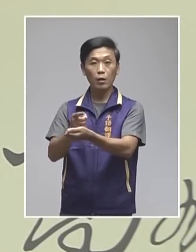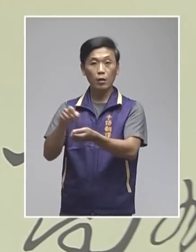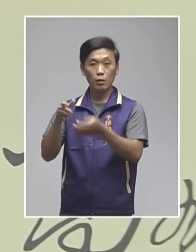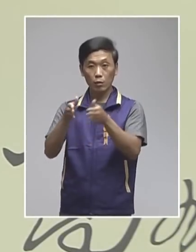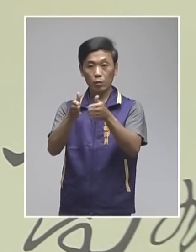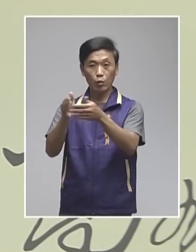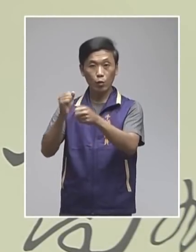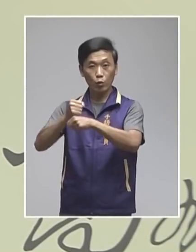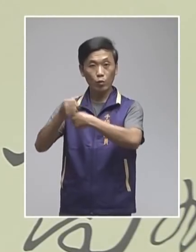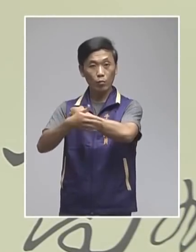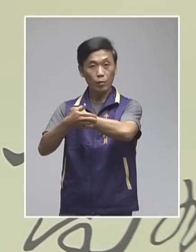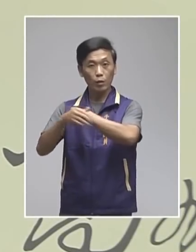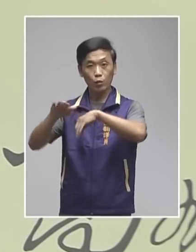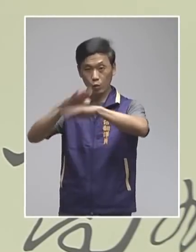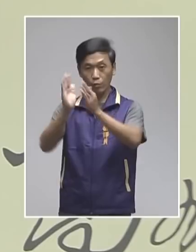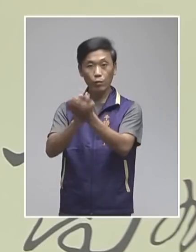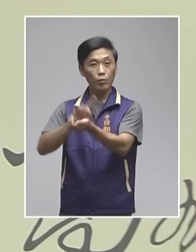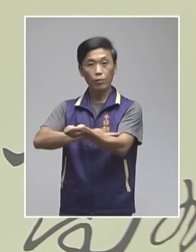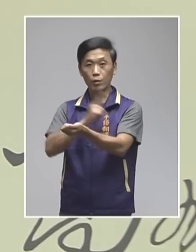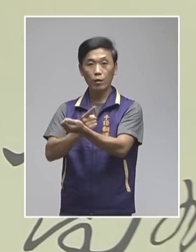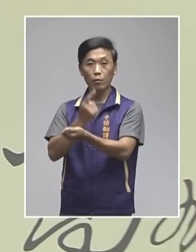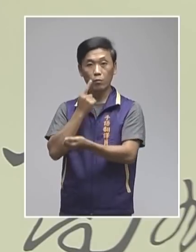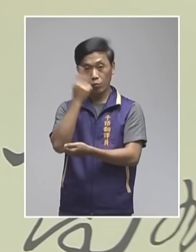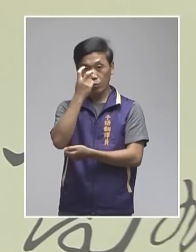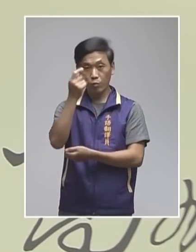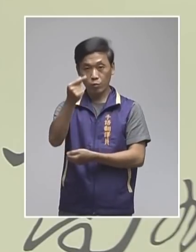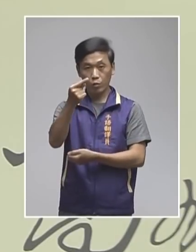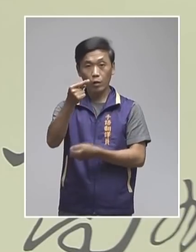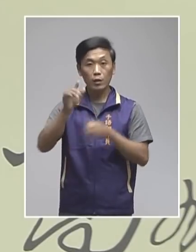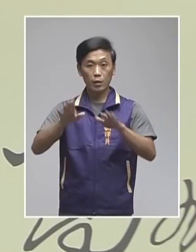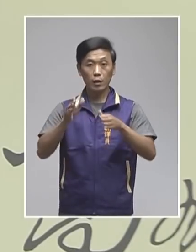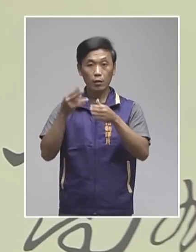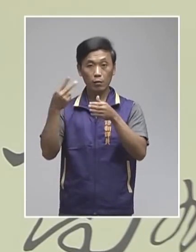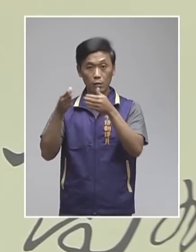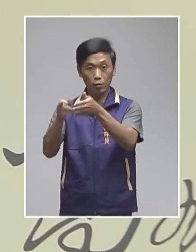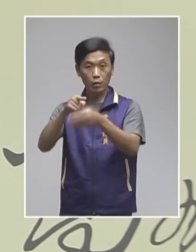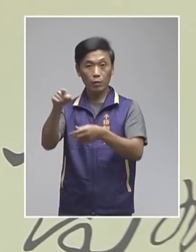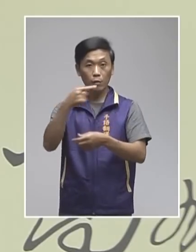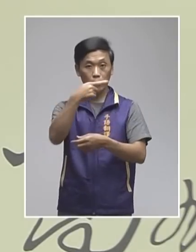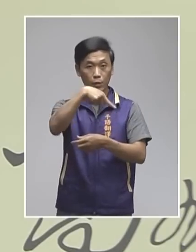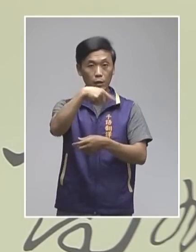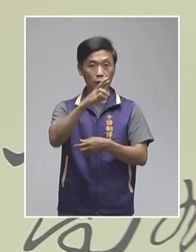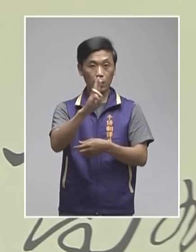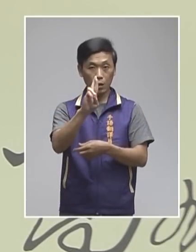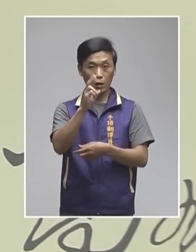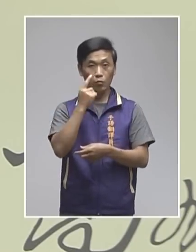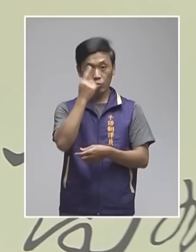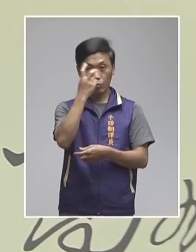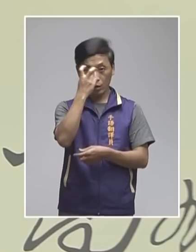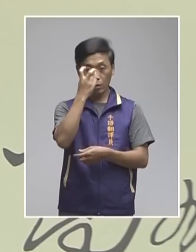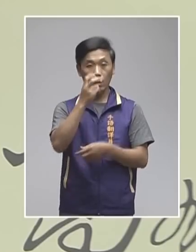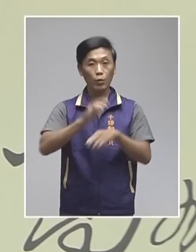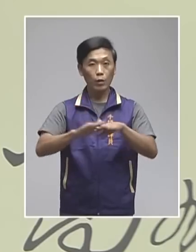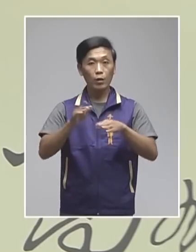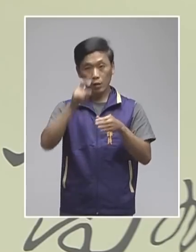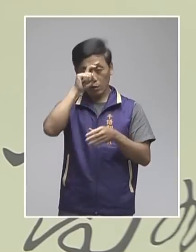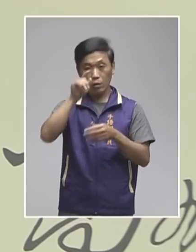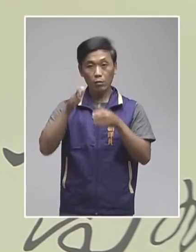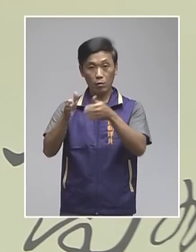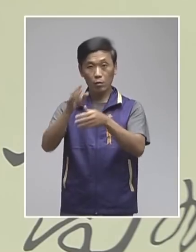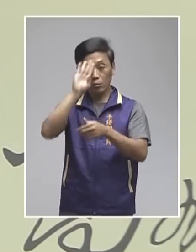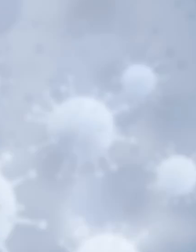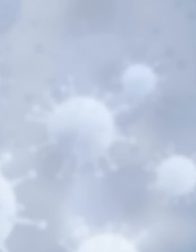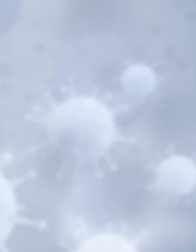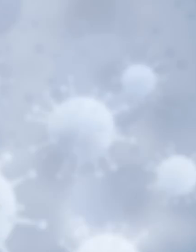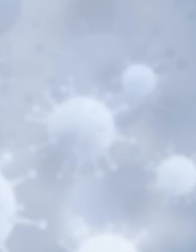快筛，好，那是阴性，但是目前正在执行我们的 PCR。那我们希望能够把整个感染源等等这些做更